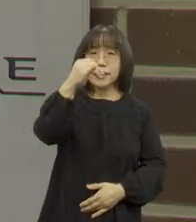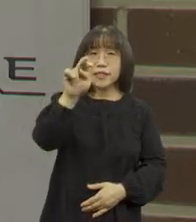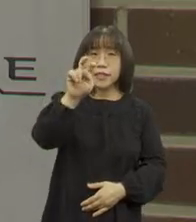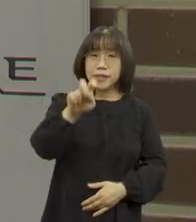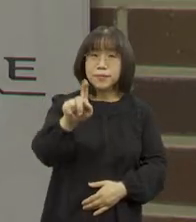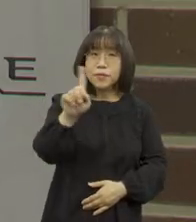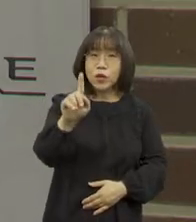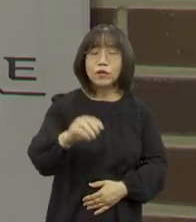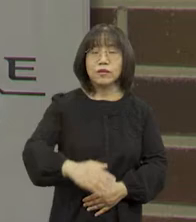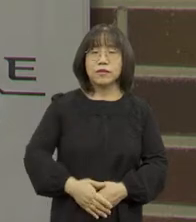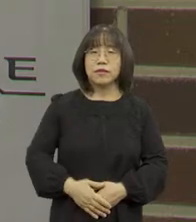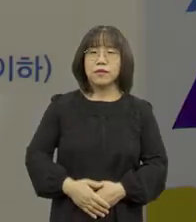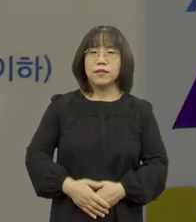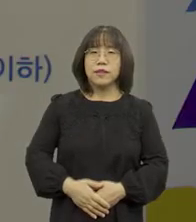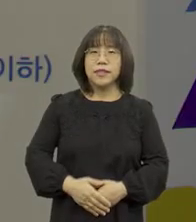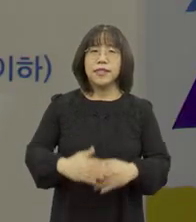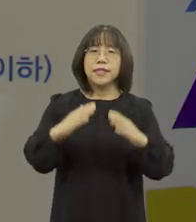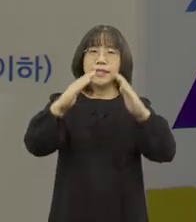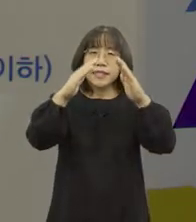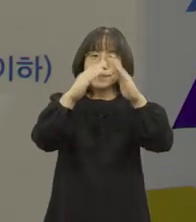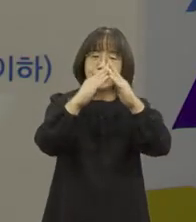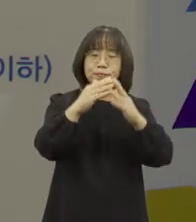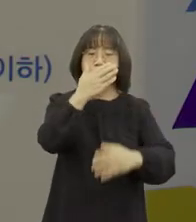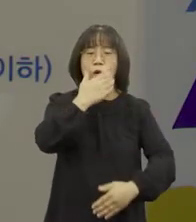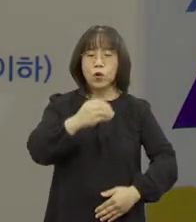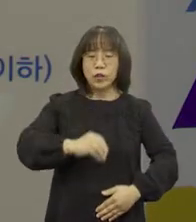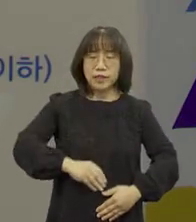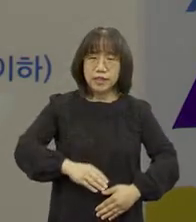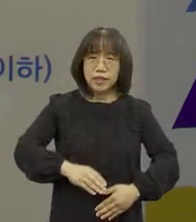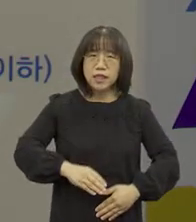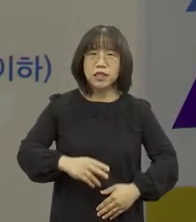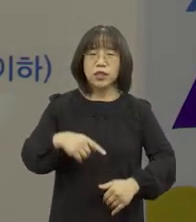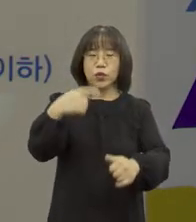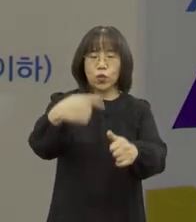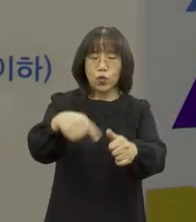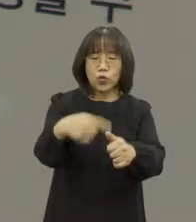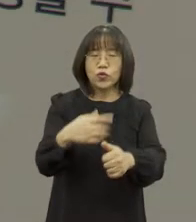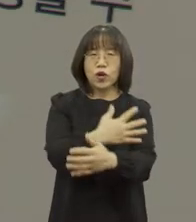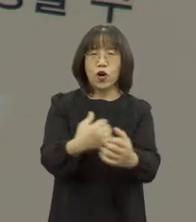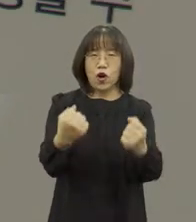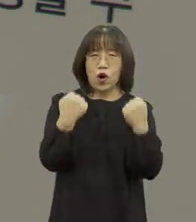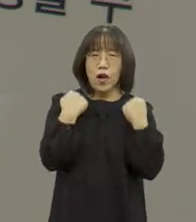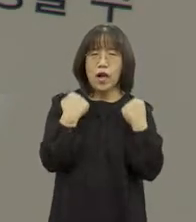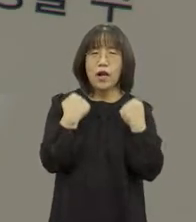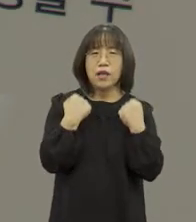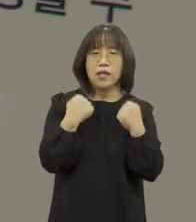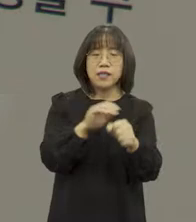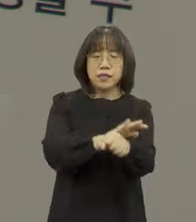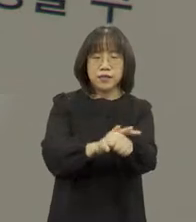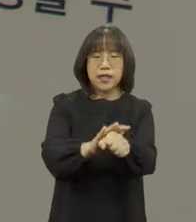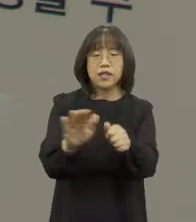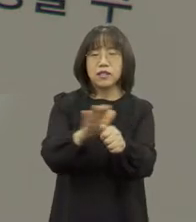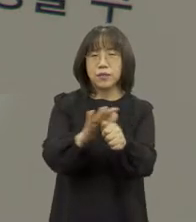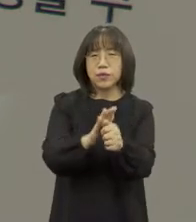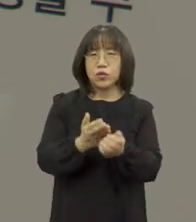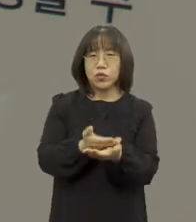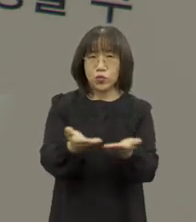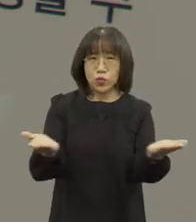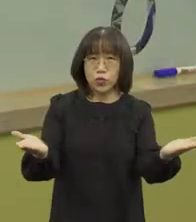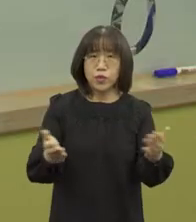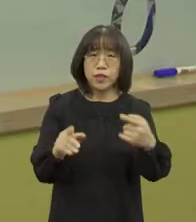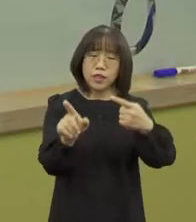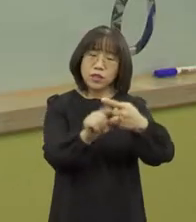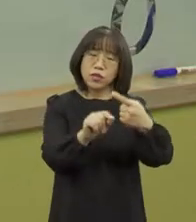드림스타트는 취약계층 아동을 대상으로 복지, 교육, 건강 등의 맞춤형 복지를 제공하는 사업입니다.